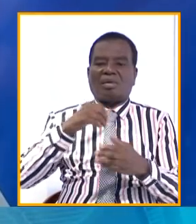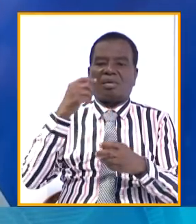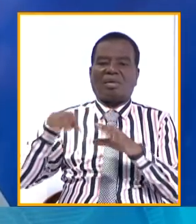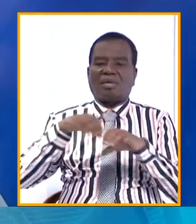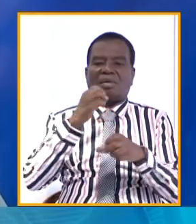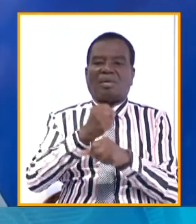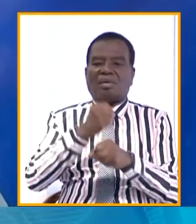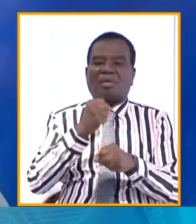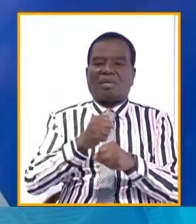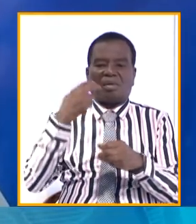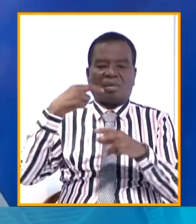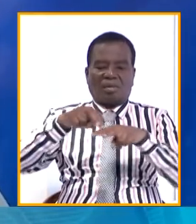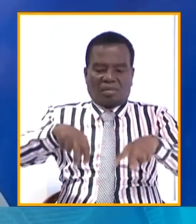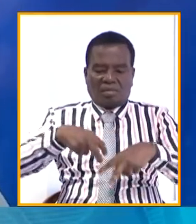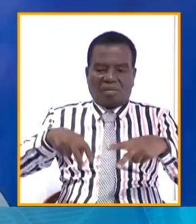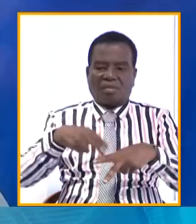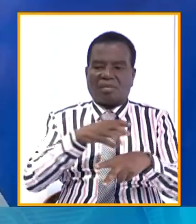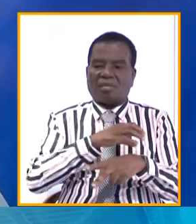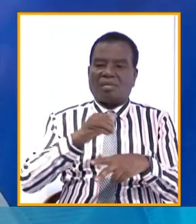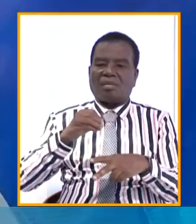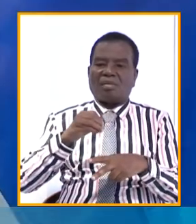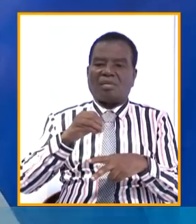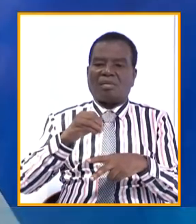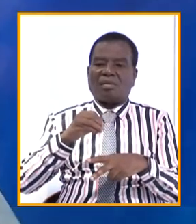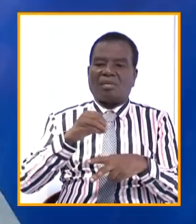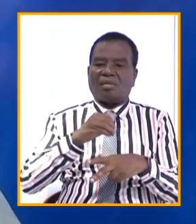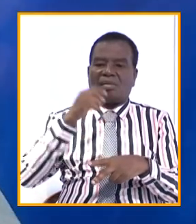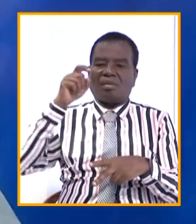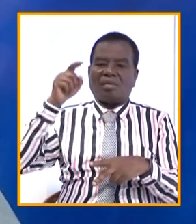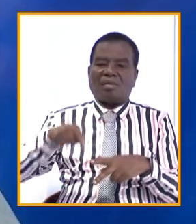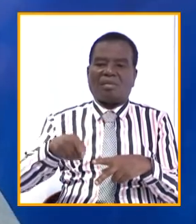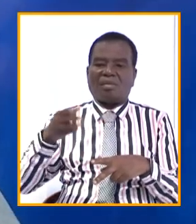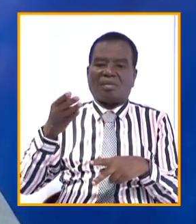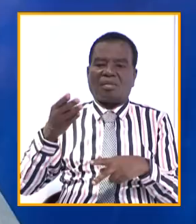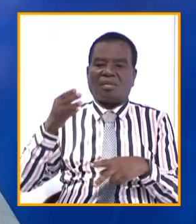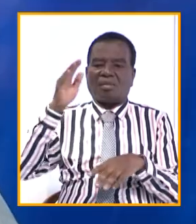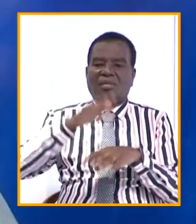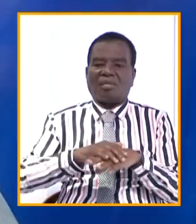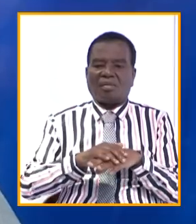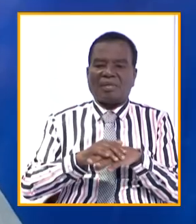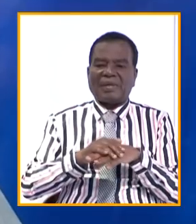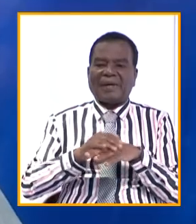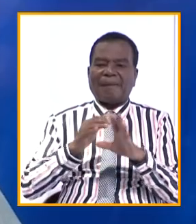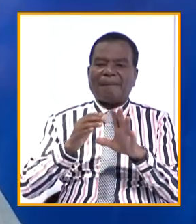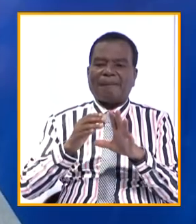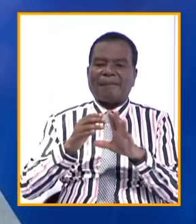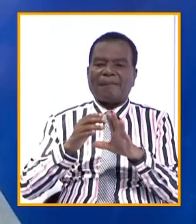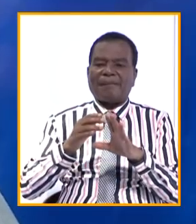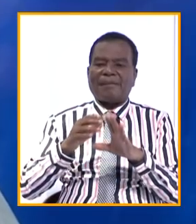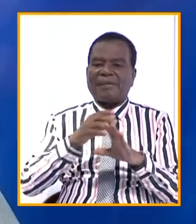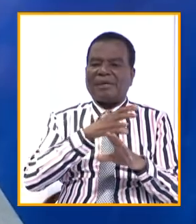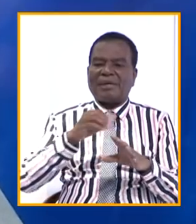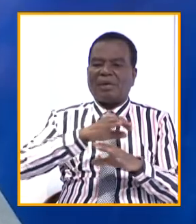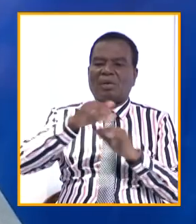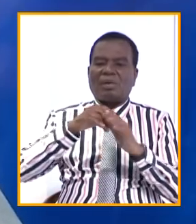travail à vérifier, à procéder aux vérifications qu'il fallait sur différentes localités et ensuite